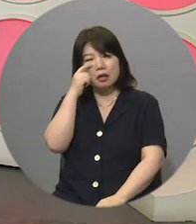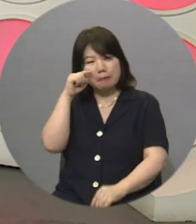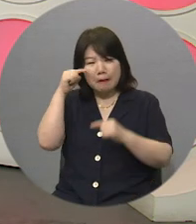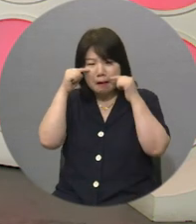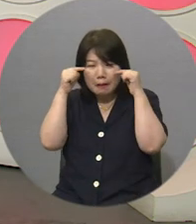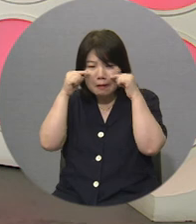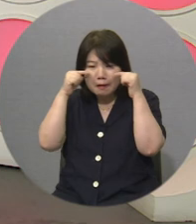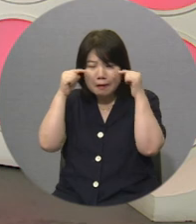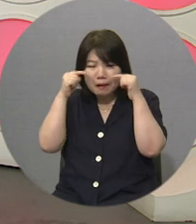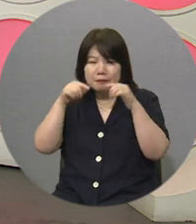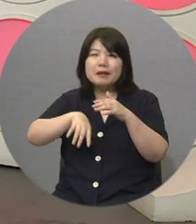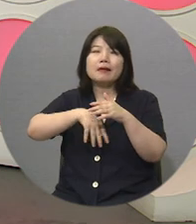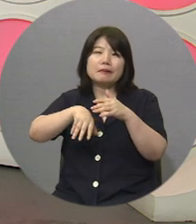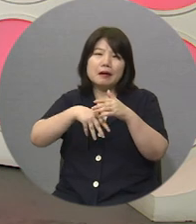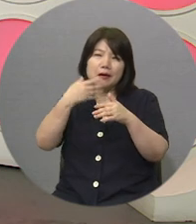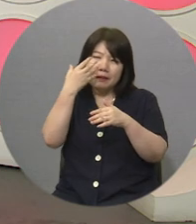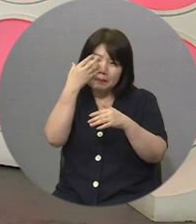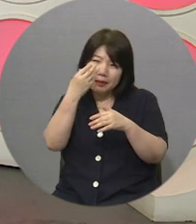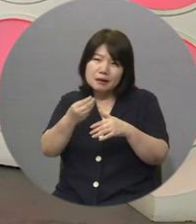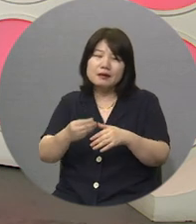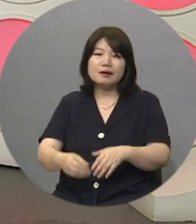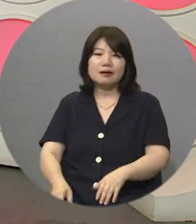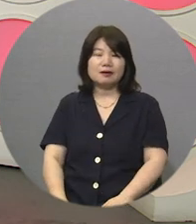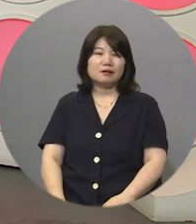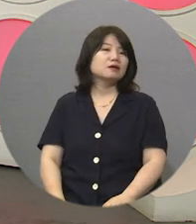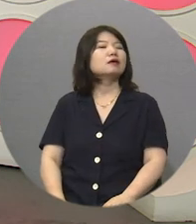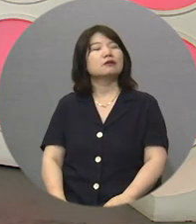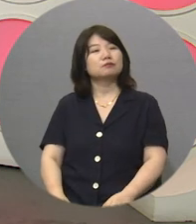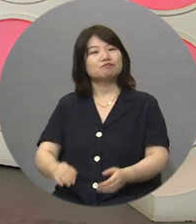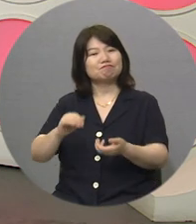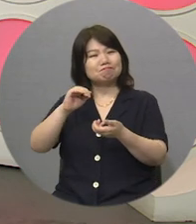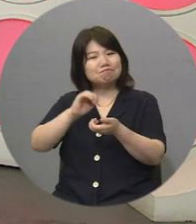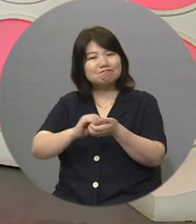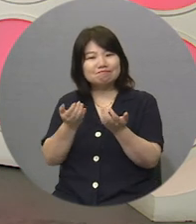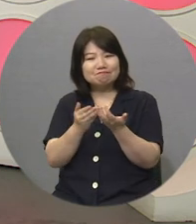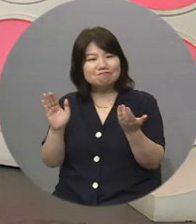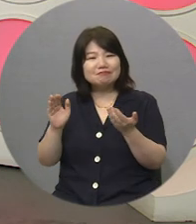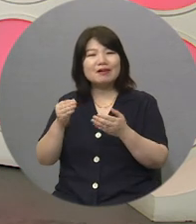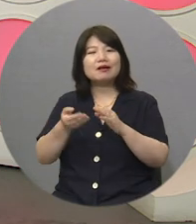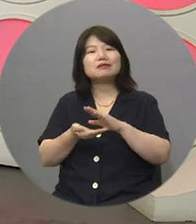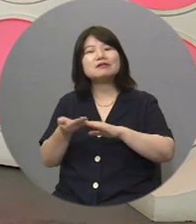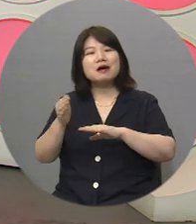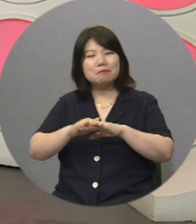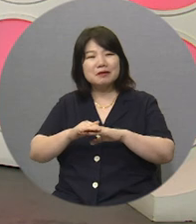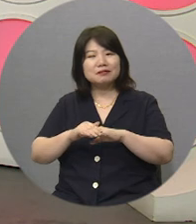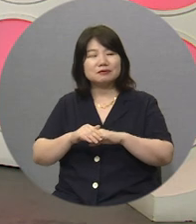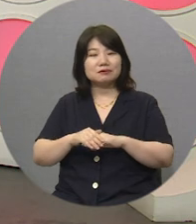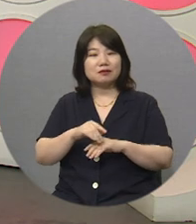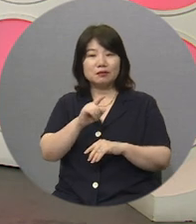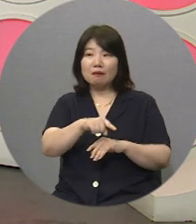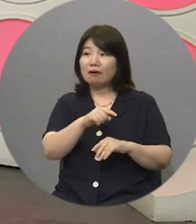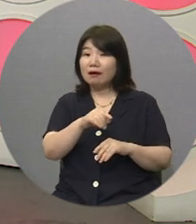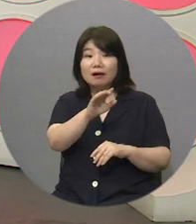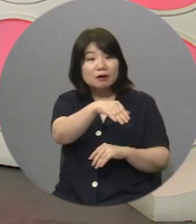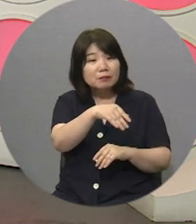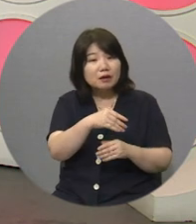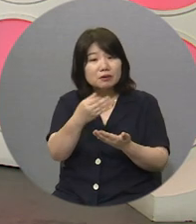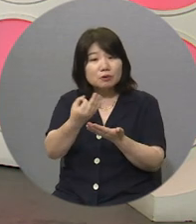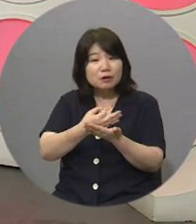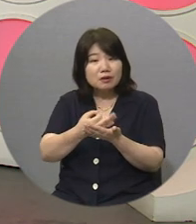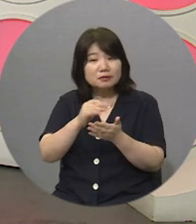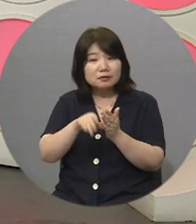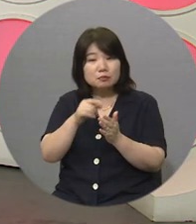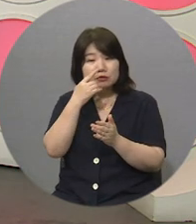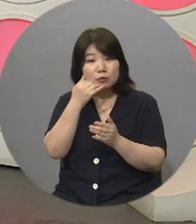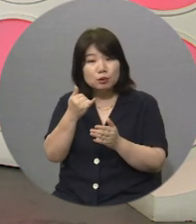세탁기만 바라봤습니다. 아, 짝짝이 양말. 네. 우리 유채 씨는 이렇게 금전적인 수입이 들어왔을 때